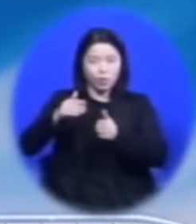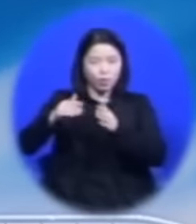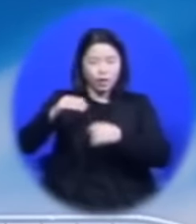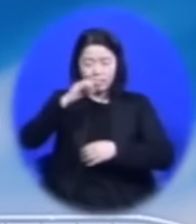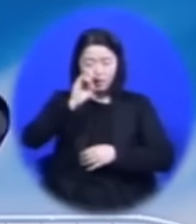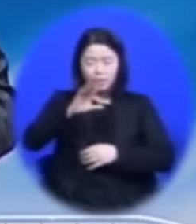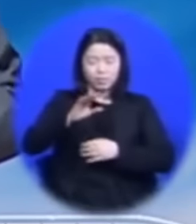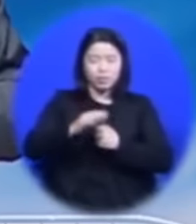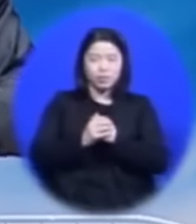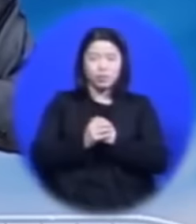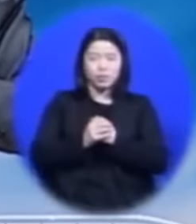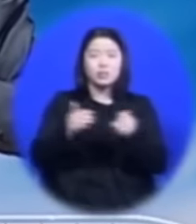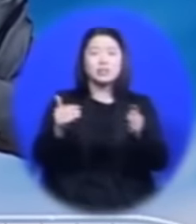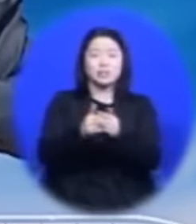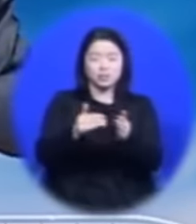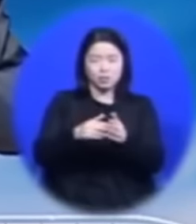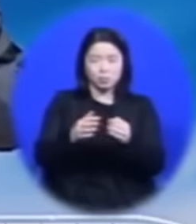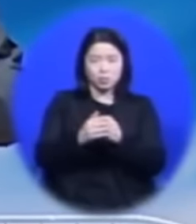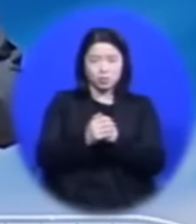없었어요.